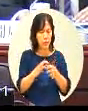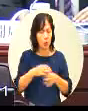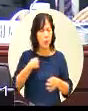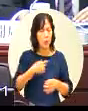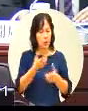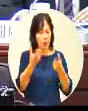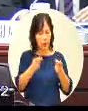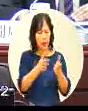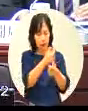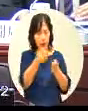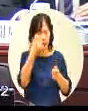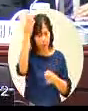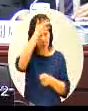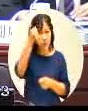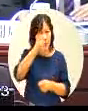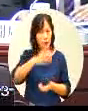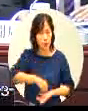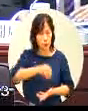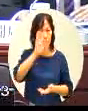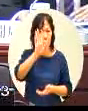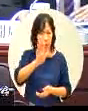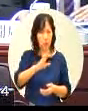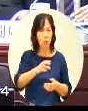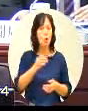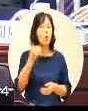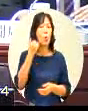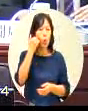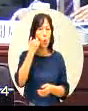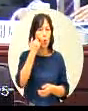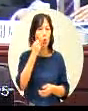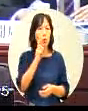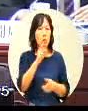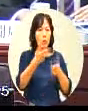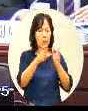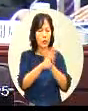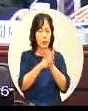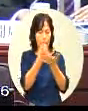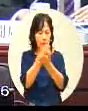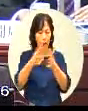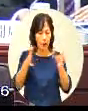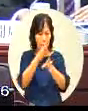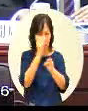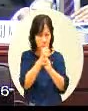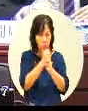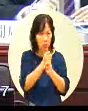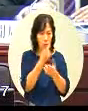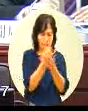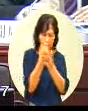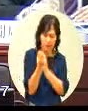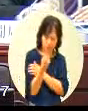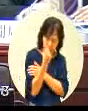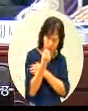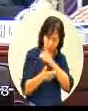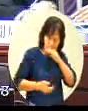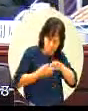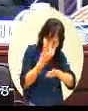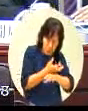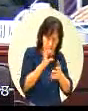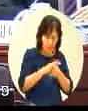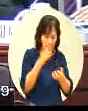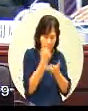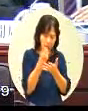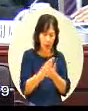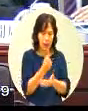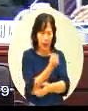感谢郑议员提到，如果不是所有的同仁这么的努力，超到这边变